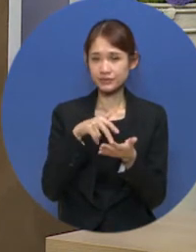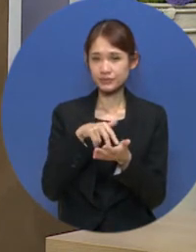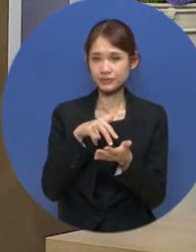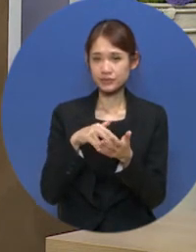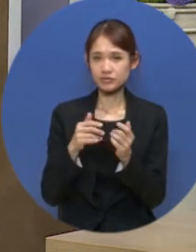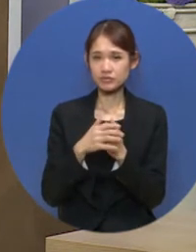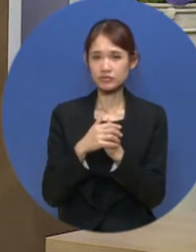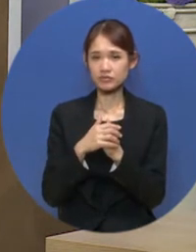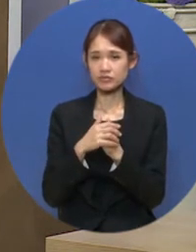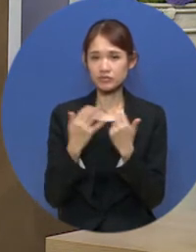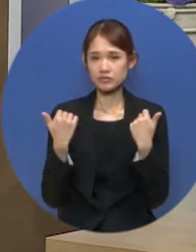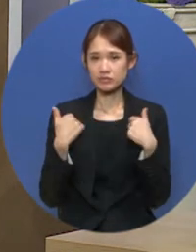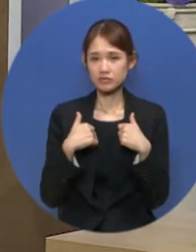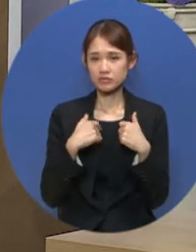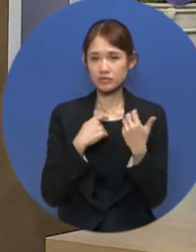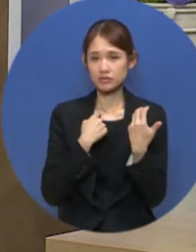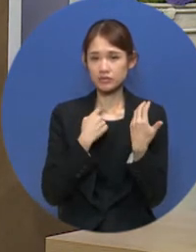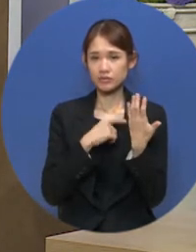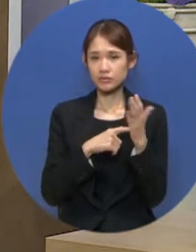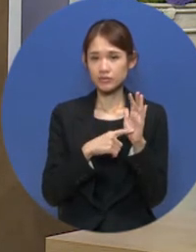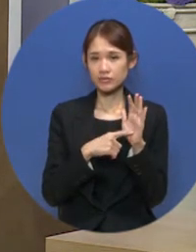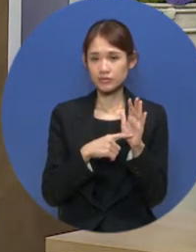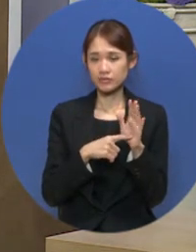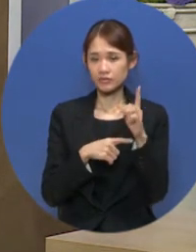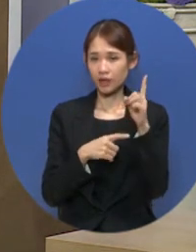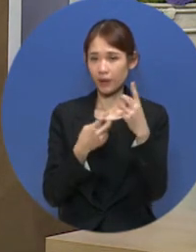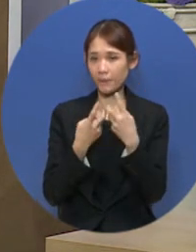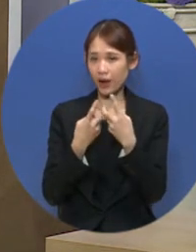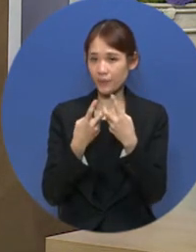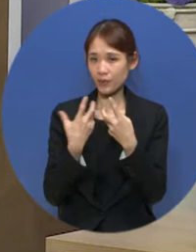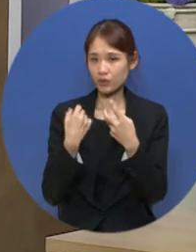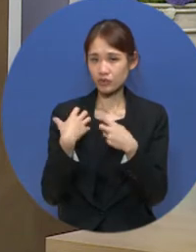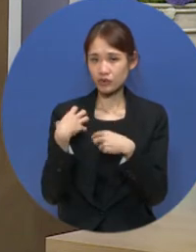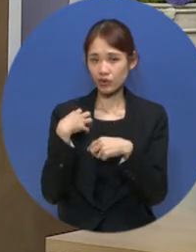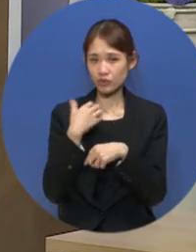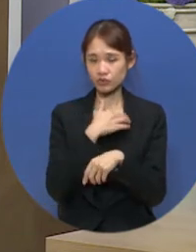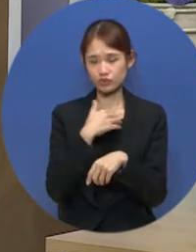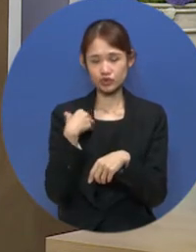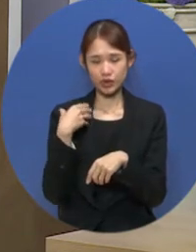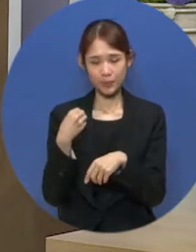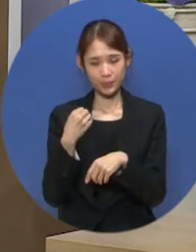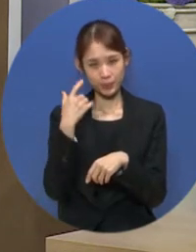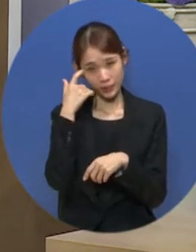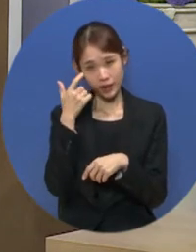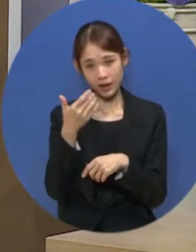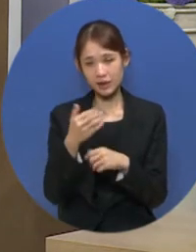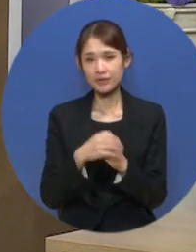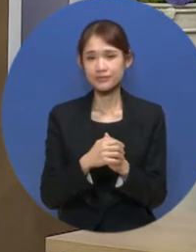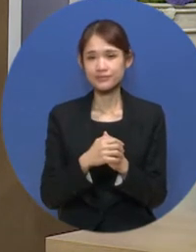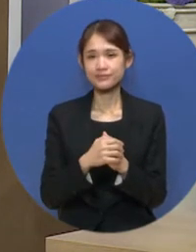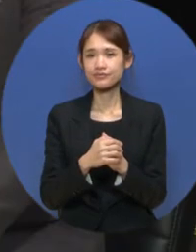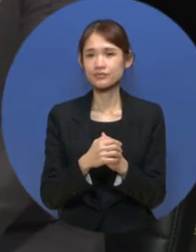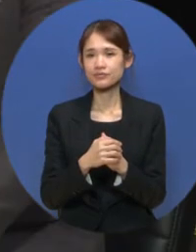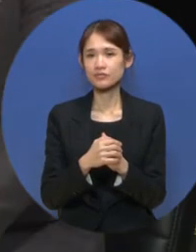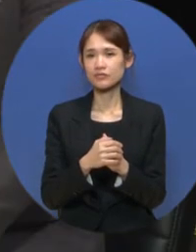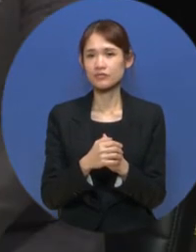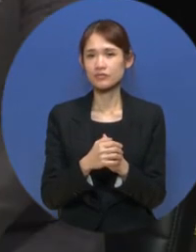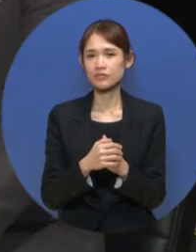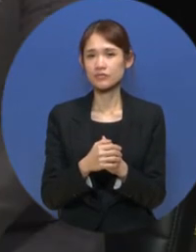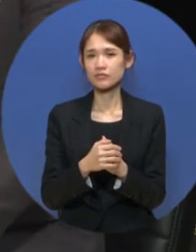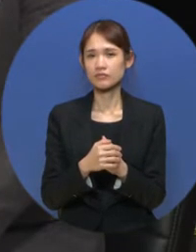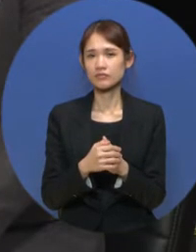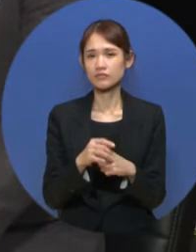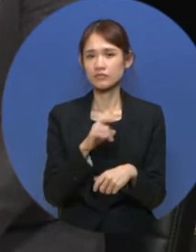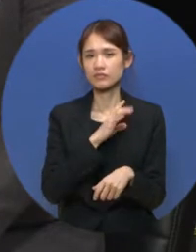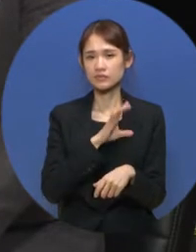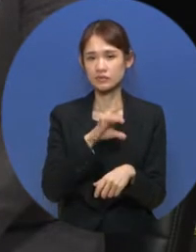당사자로서 이 패션이 자신을 표현하는 그런 하나의 수단으로서의 역할을 충실히 해준다고 생각을 하시나요?